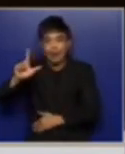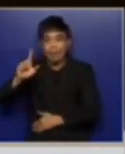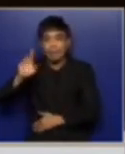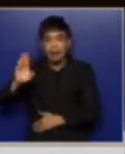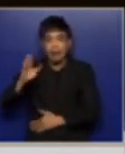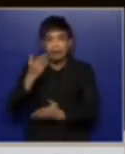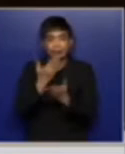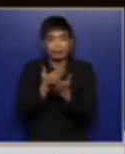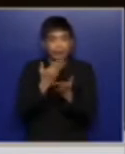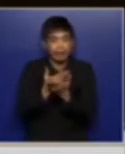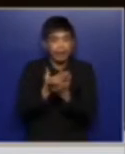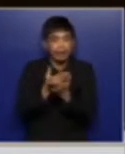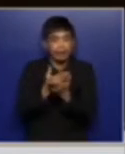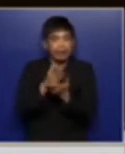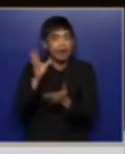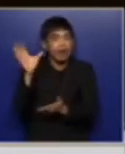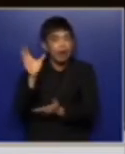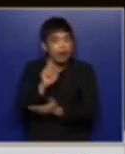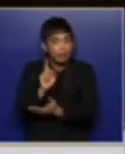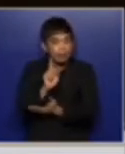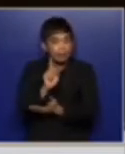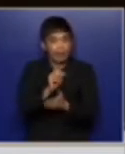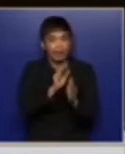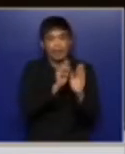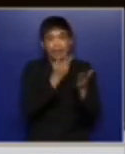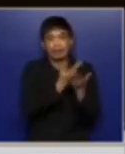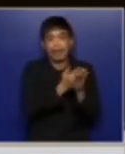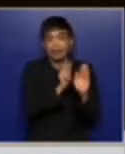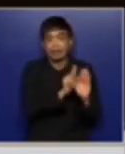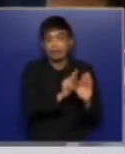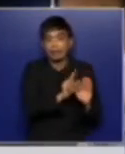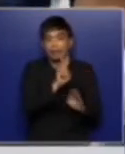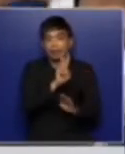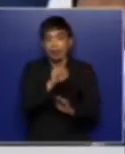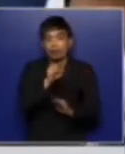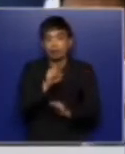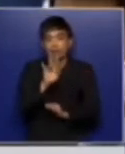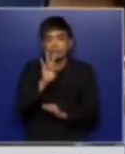ทธินะครับที่จะมีการจัดเก็บเนี่ย 2.67 ล้านบาท